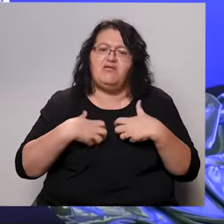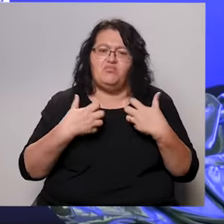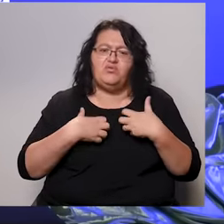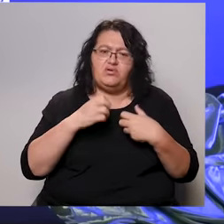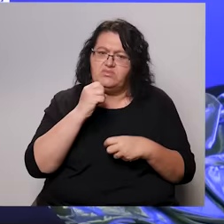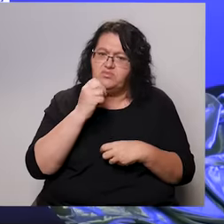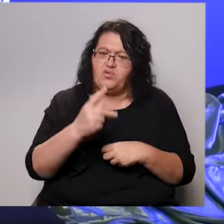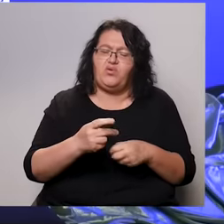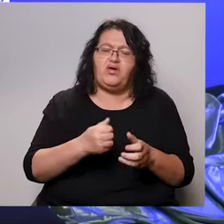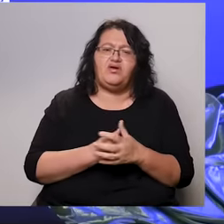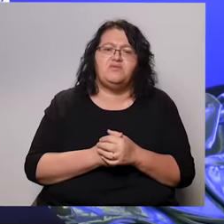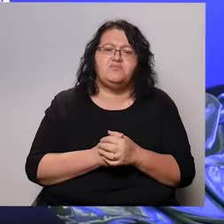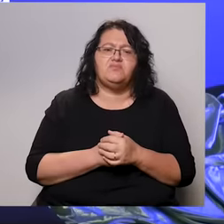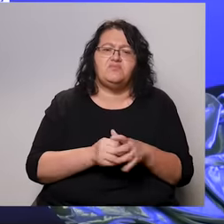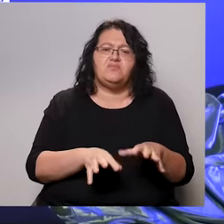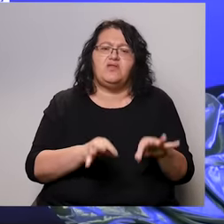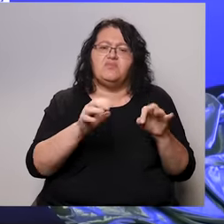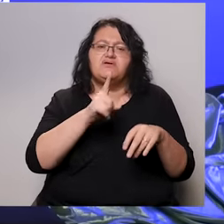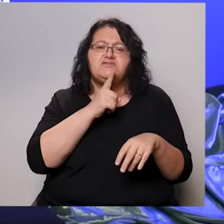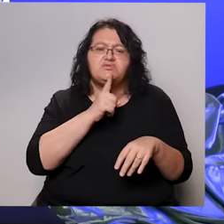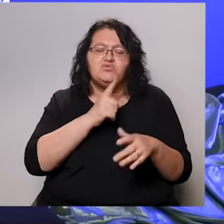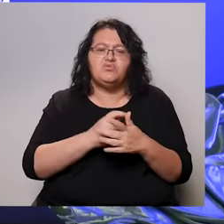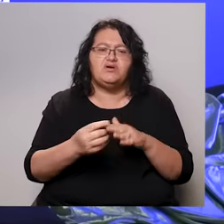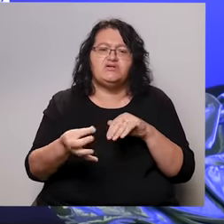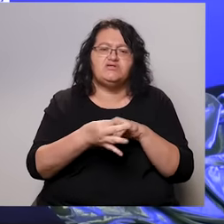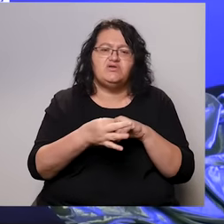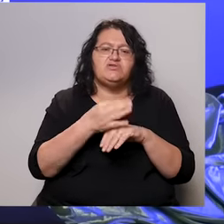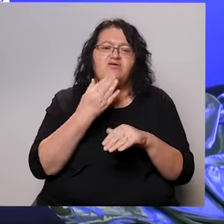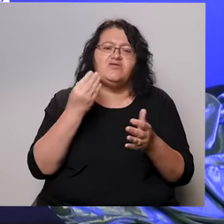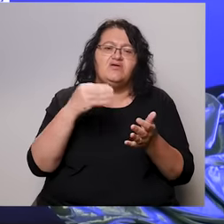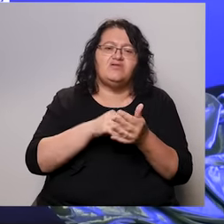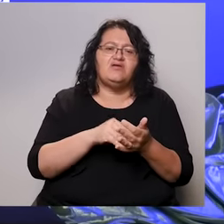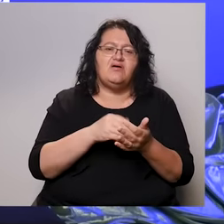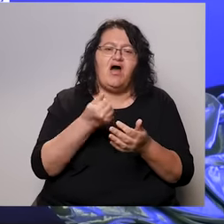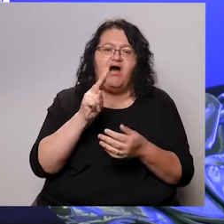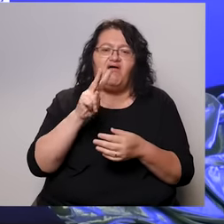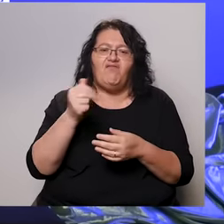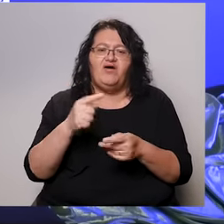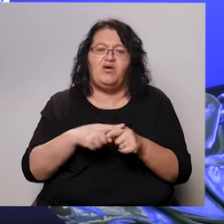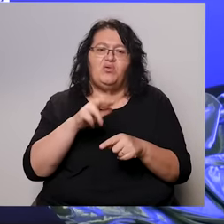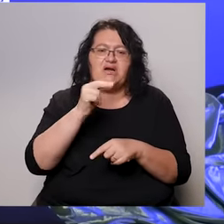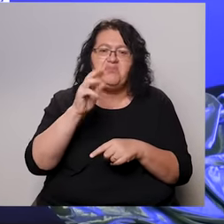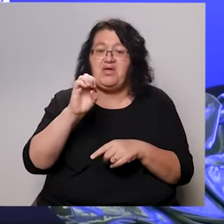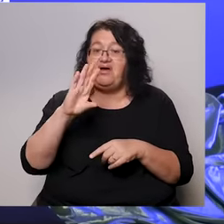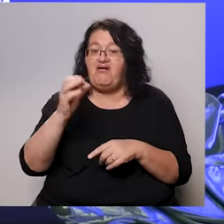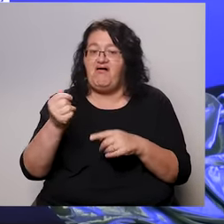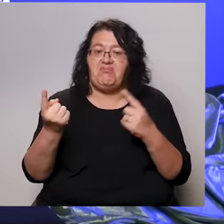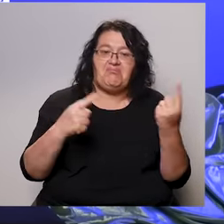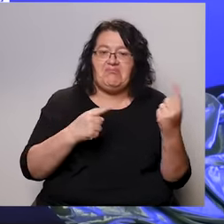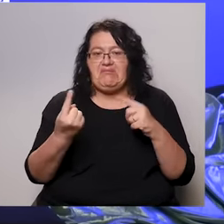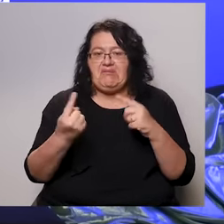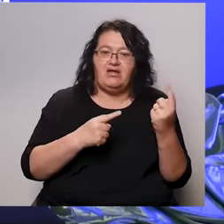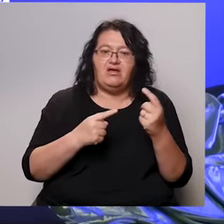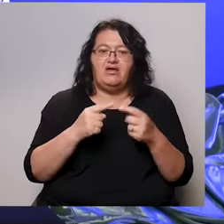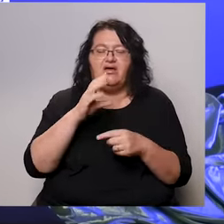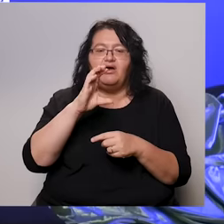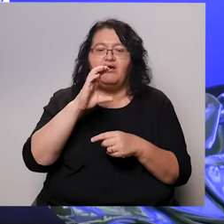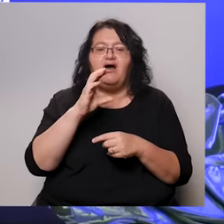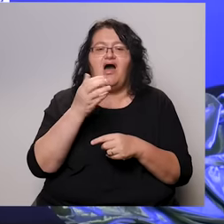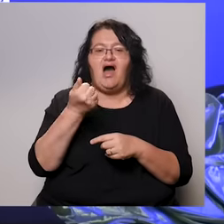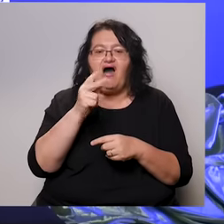ok. I-am găsit nume. Soția a vrut să-i pună numele Ava. Eu am vrut să-i pun Rebecca. Până la urmă am pus Coste Ava